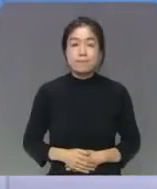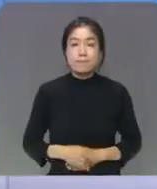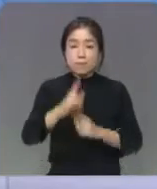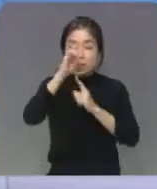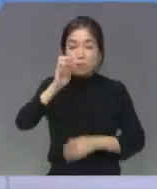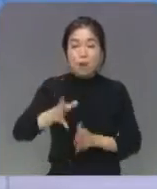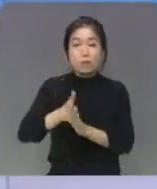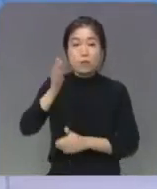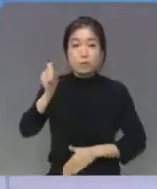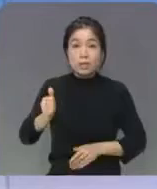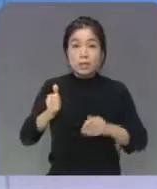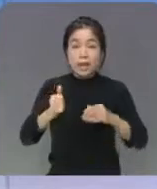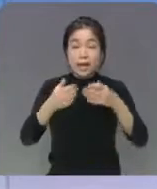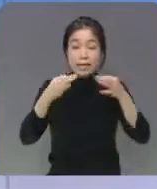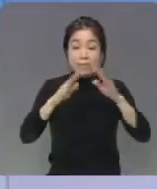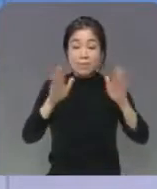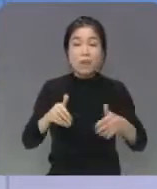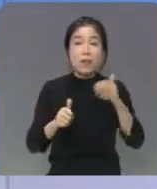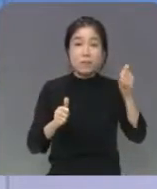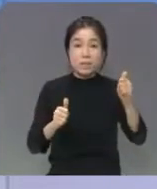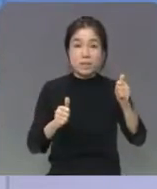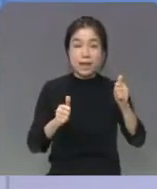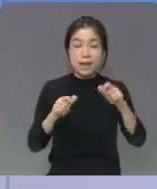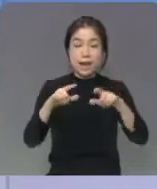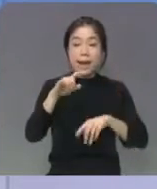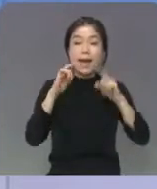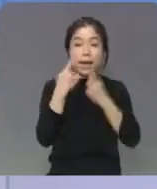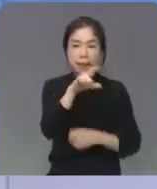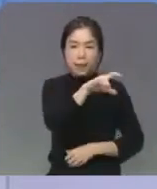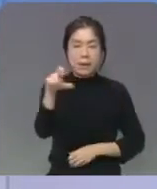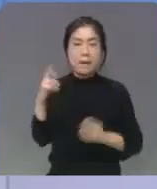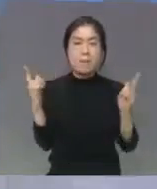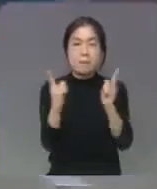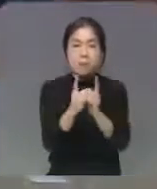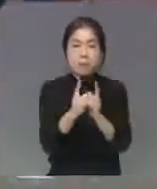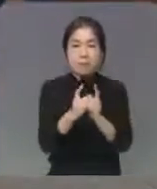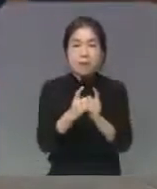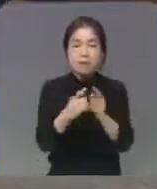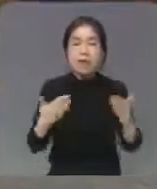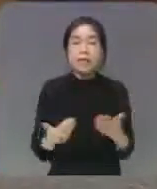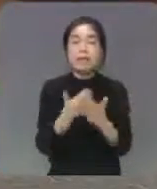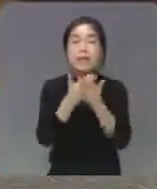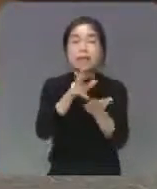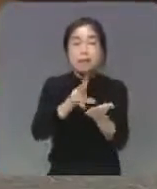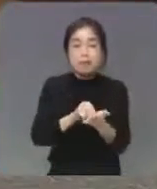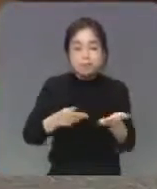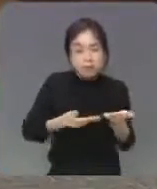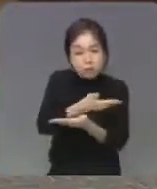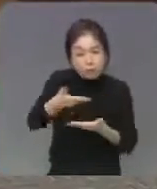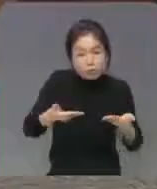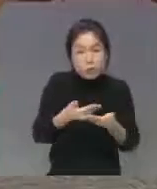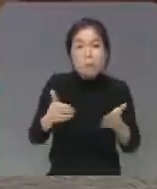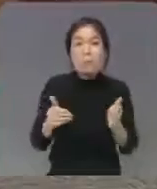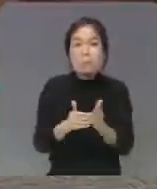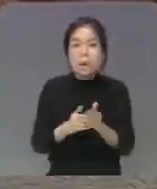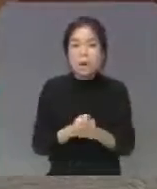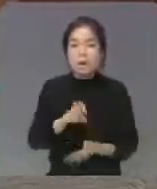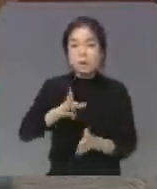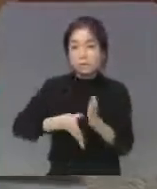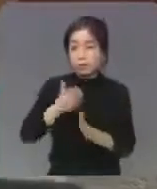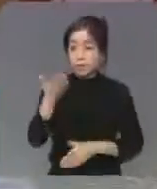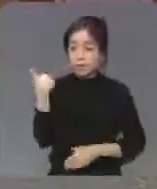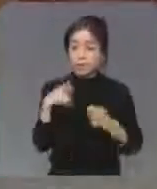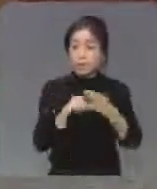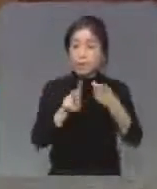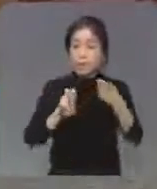이용석 환기 시장과 김 영 노 전환 지사가 비공식적으로 만나 씨도 상생 현안을 논의했습니다 환기 씨는 이 지난